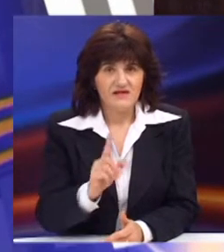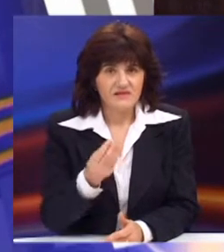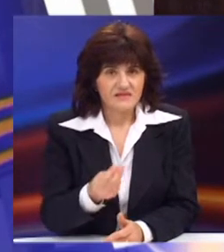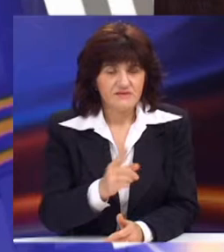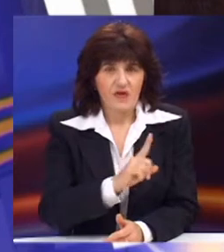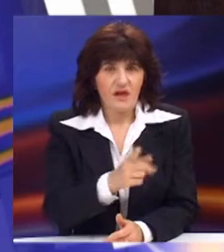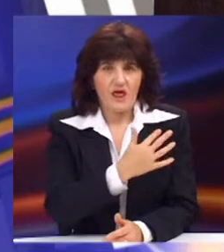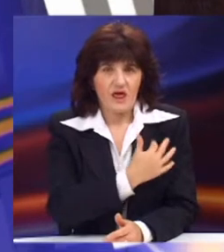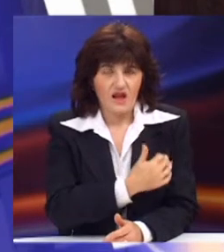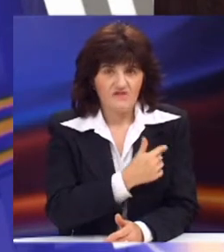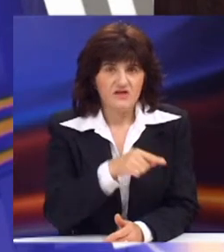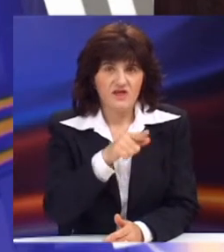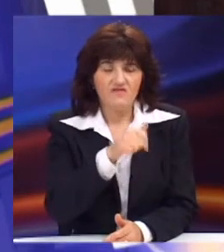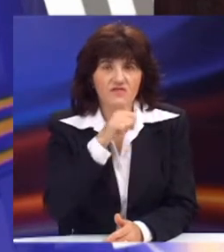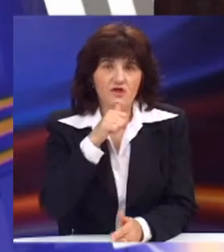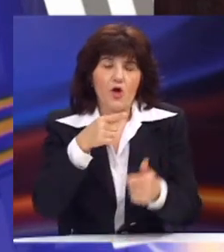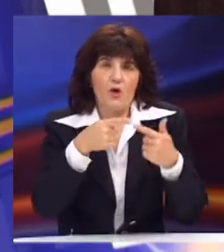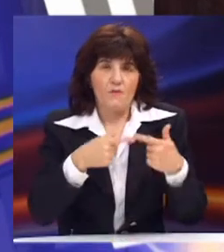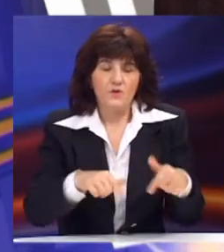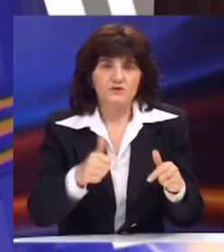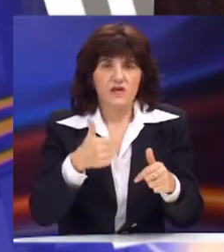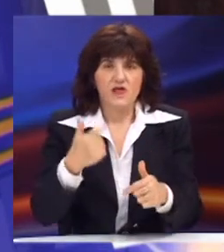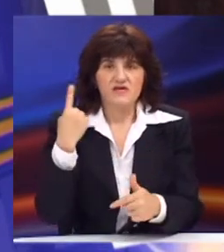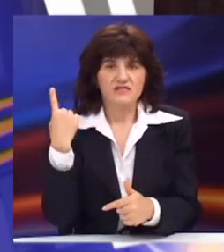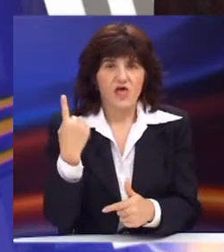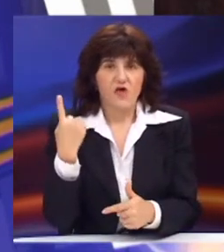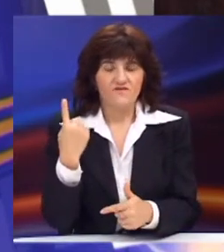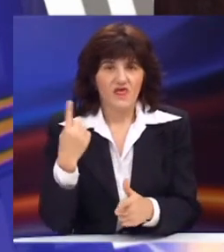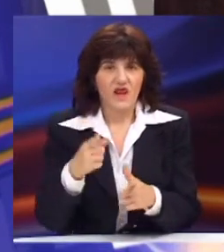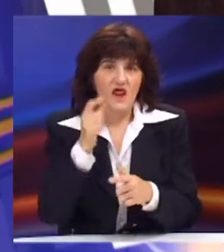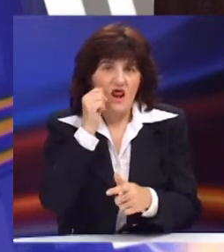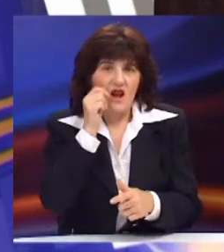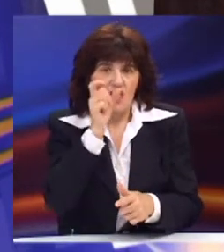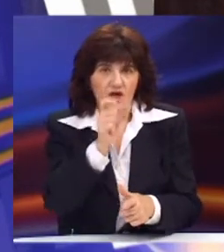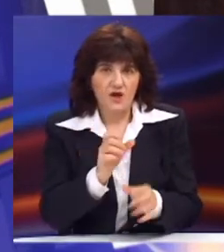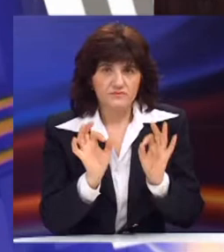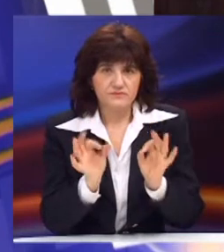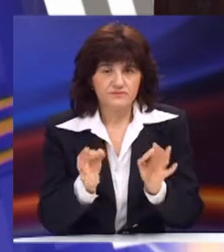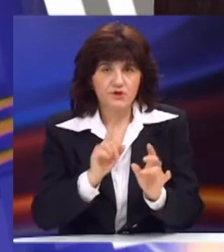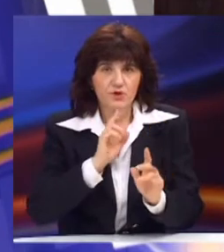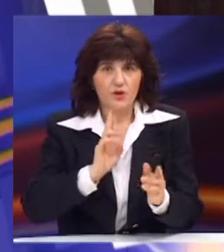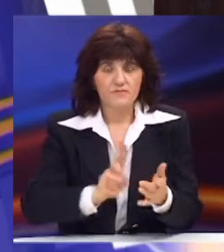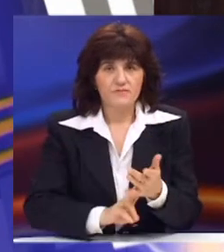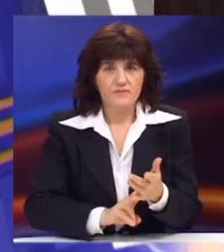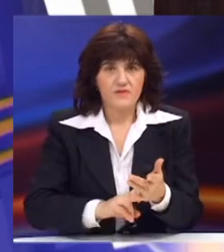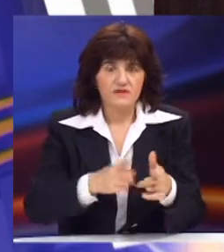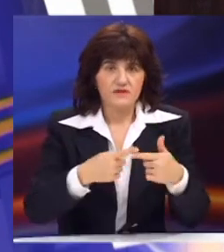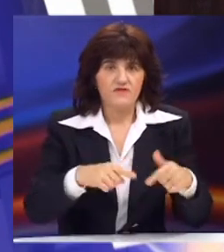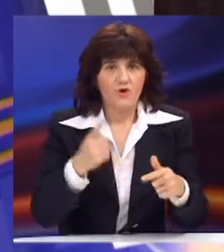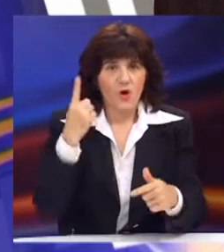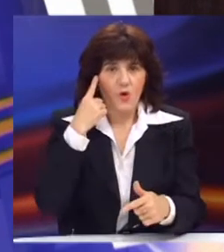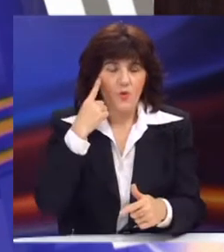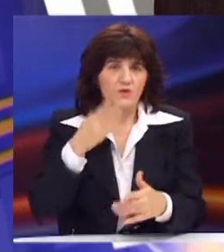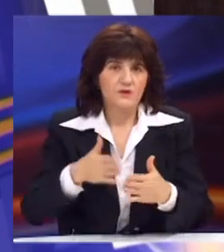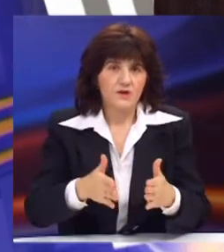Niste ni Srbi, ni Hrvati, već autentična slovenska narodnost koja ima sve atribute posebnosti i jedinstvenosti,